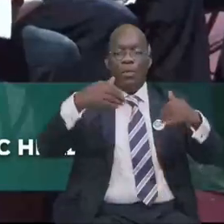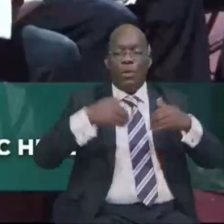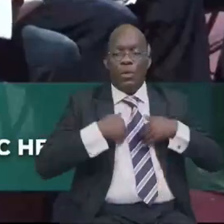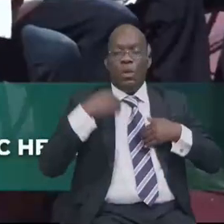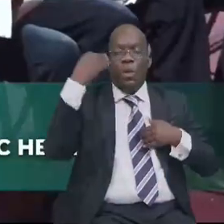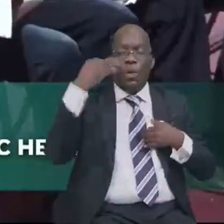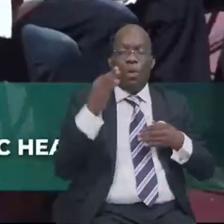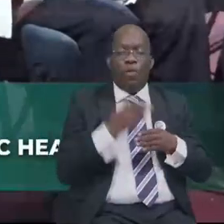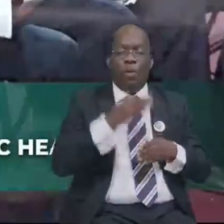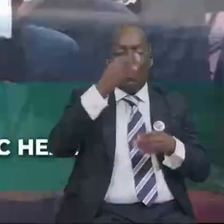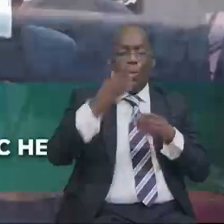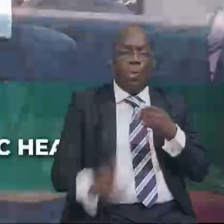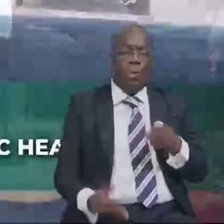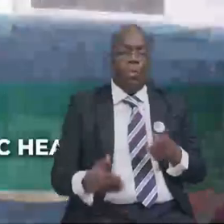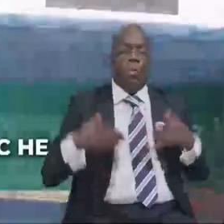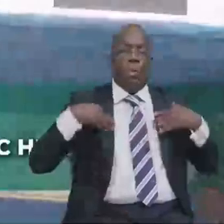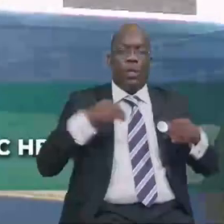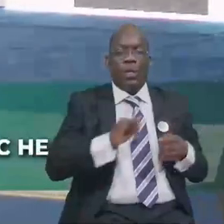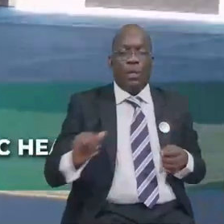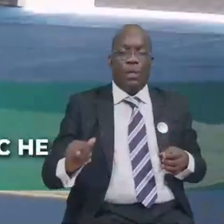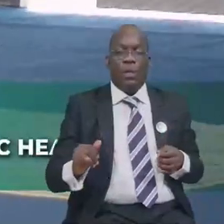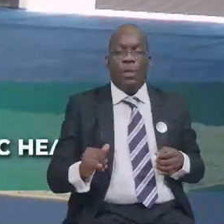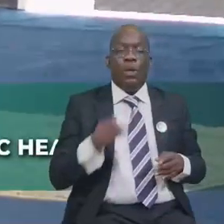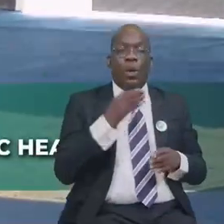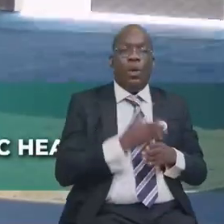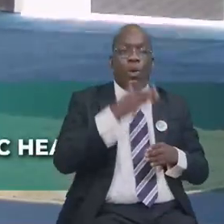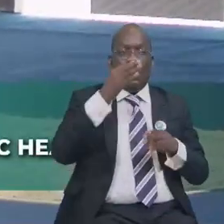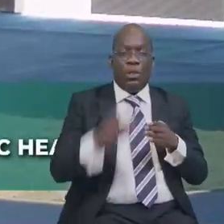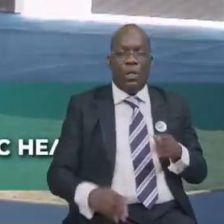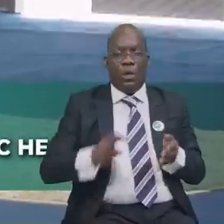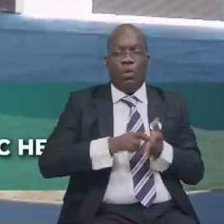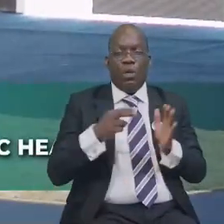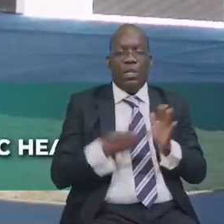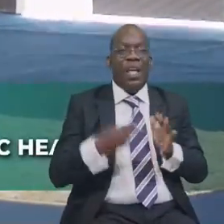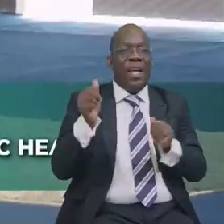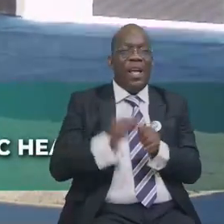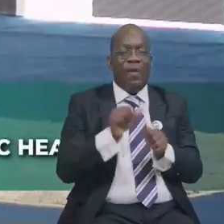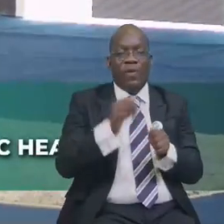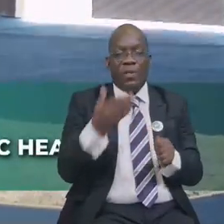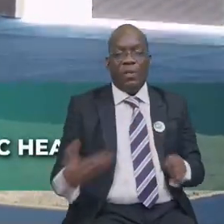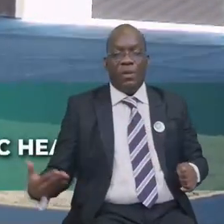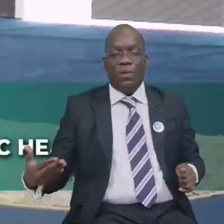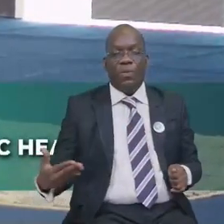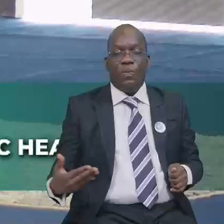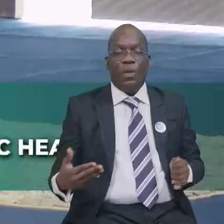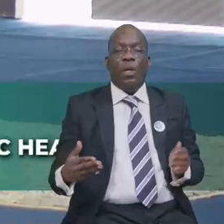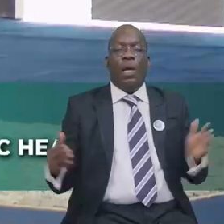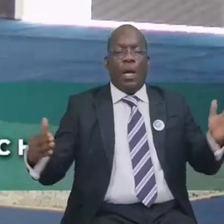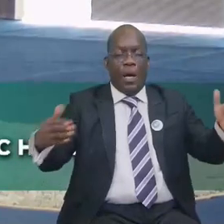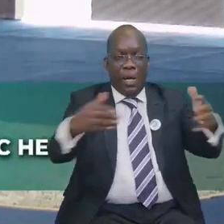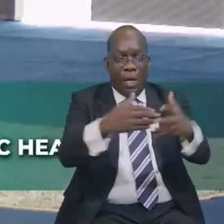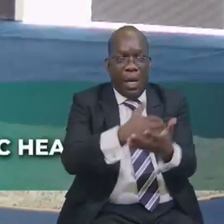guérison holistique. De la guérison holistique. Holistique veut dire tout mis